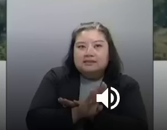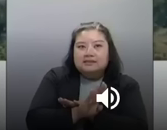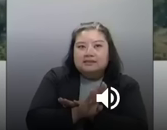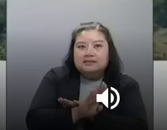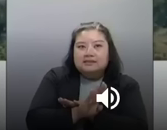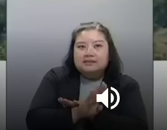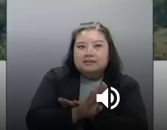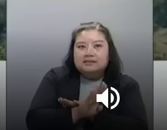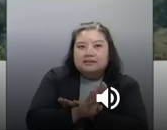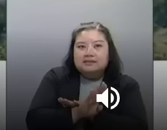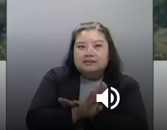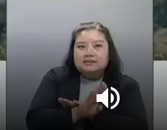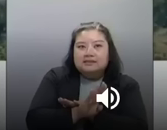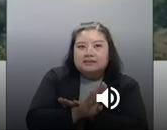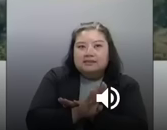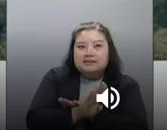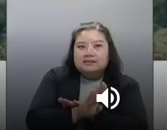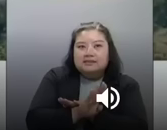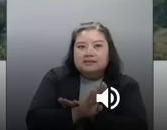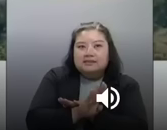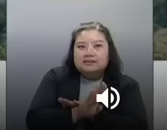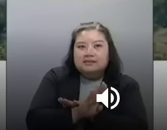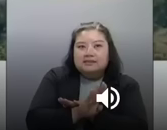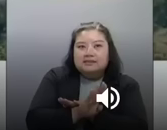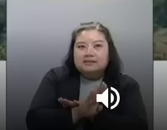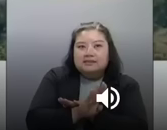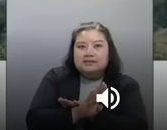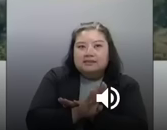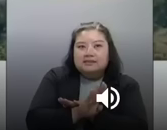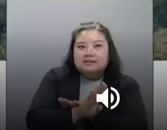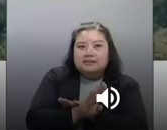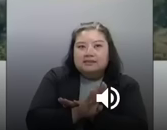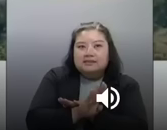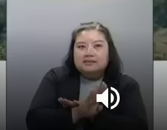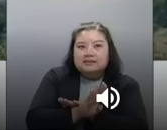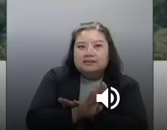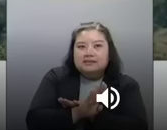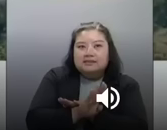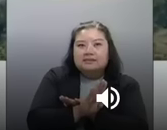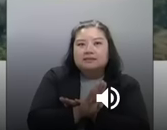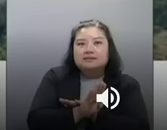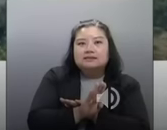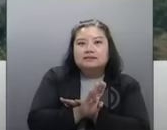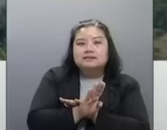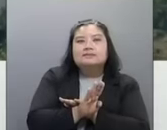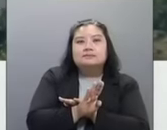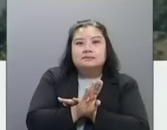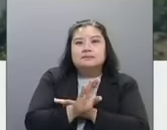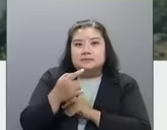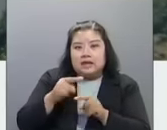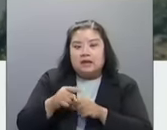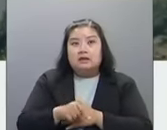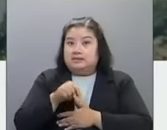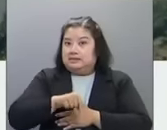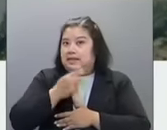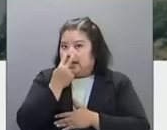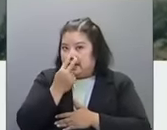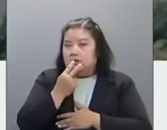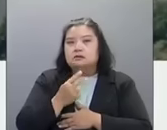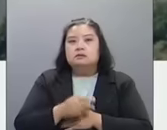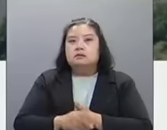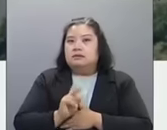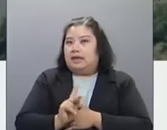าลอสาคูตาตอนนี้เอาไว้กู้ดอกพันเอาไว้ได้เลยก็จีบเราได้ลึกตัวโคตรนี่แล้วเอาไว้เลตุลี เธอบอกว่าในเมืองเคเคมี